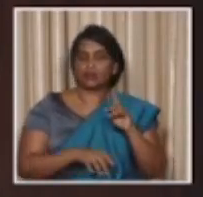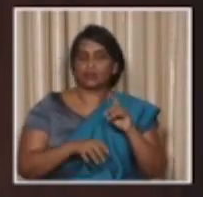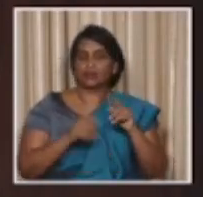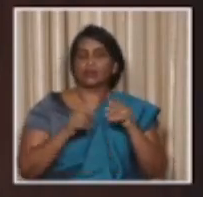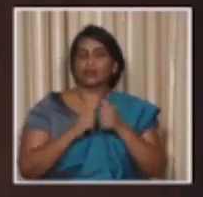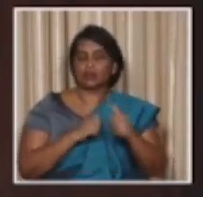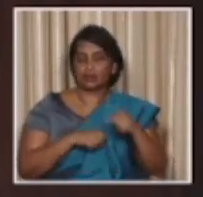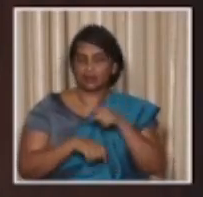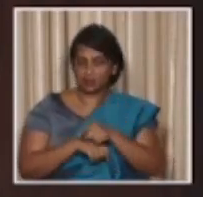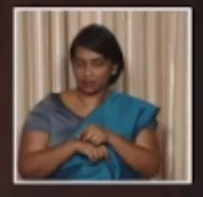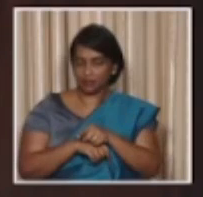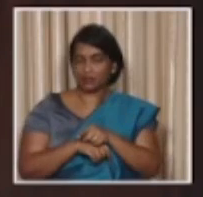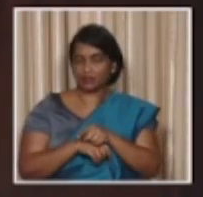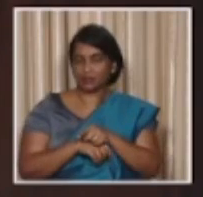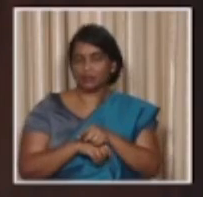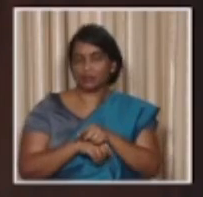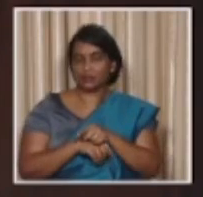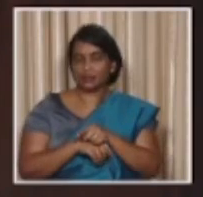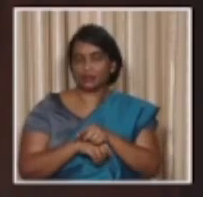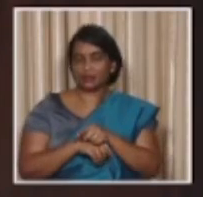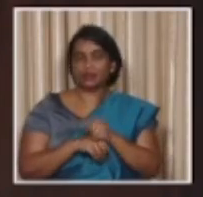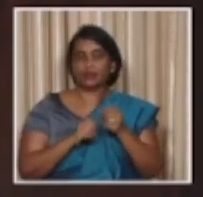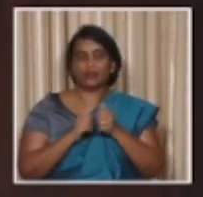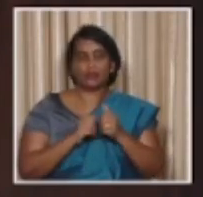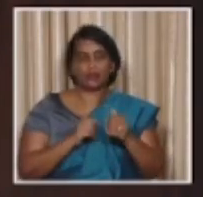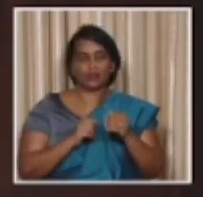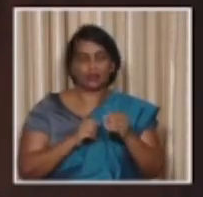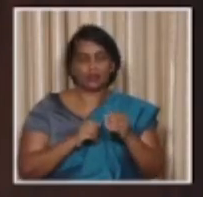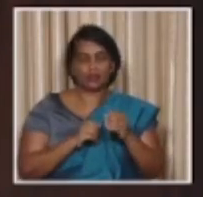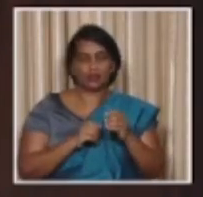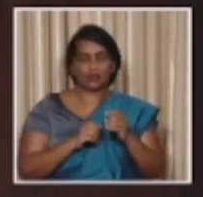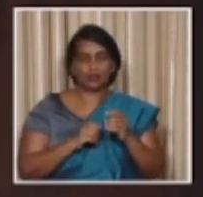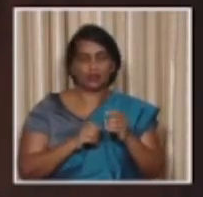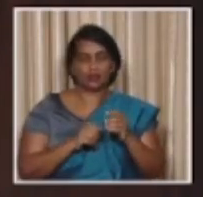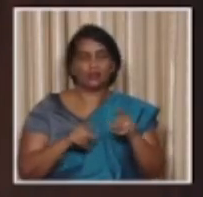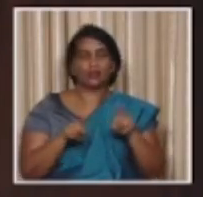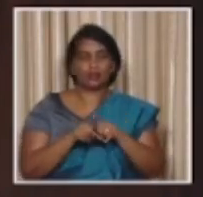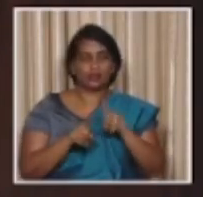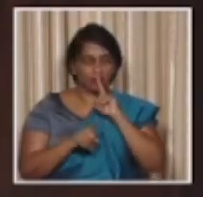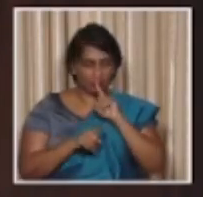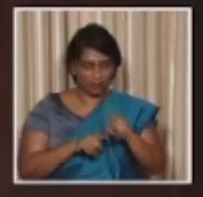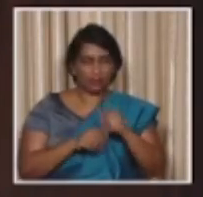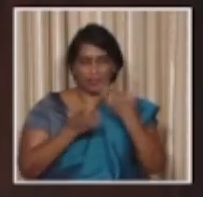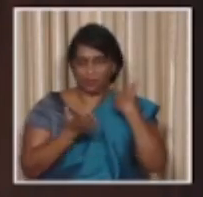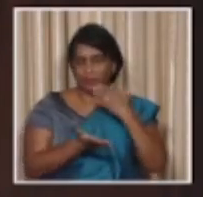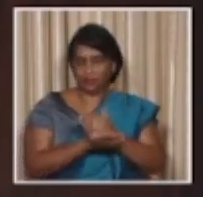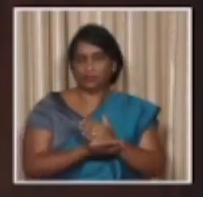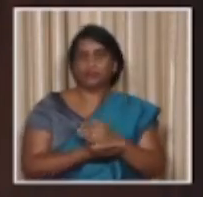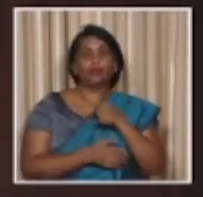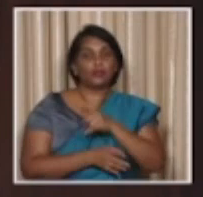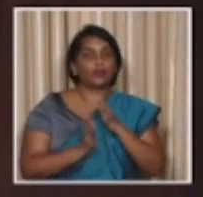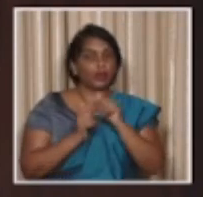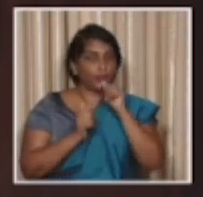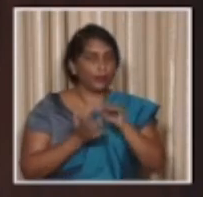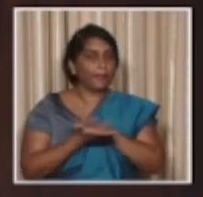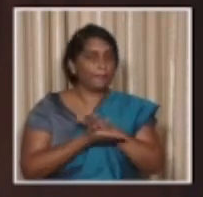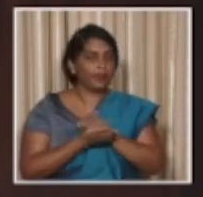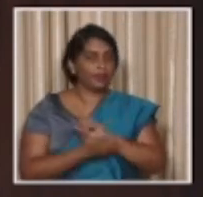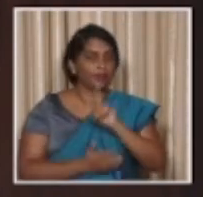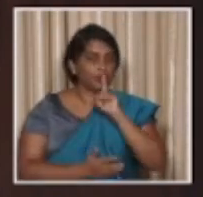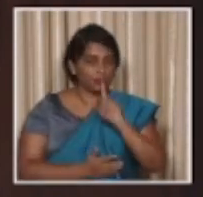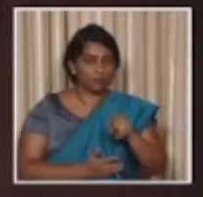අවසන්යි මේ ගරු තාසිරි මහත්තයා ඔතන කාලය අවසන්යි මම එක විනාඩියක් කරන්න ඔබතුමාට මම මේක නතර කරනවා මේක බොම් පැහැදිලිව මම කියන්න